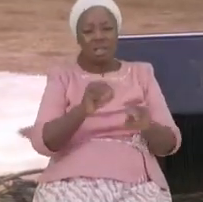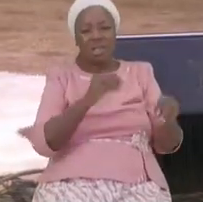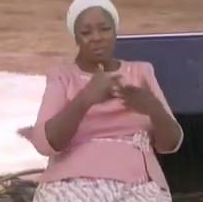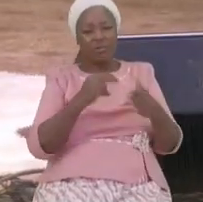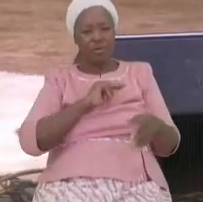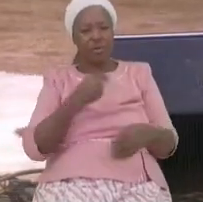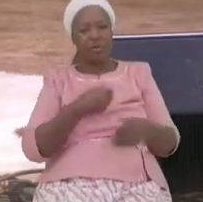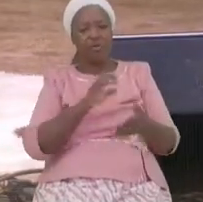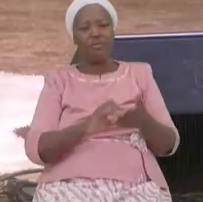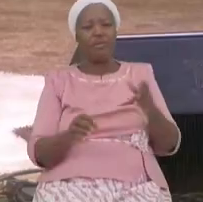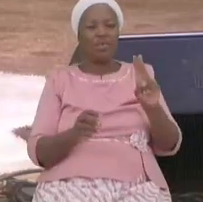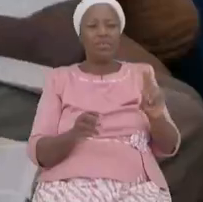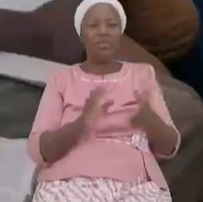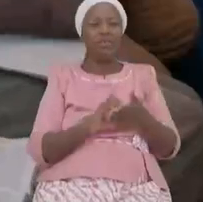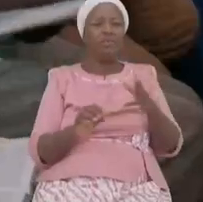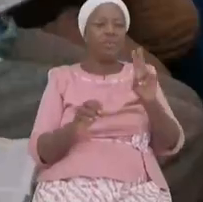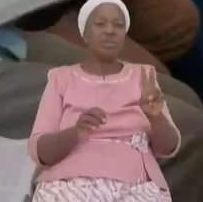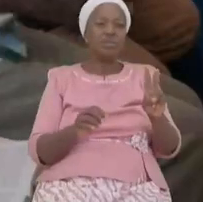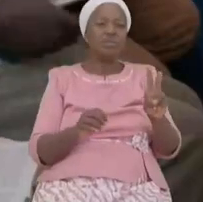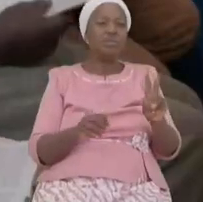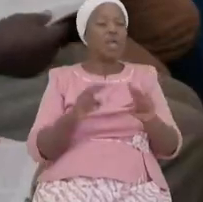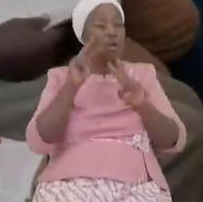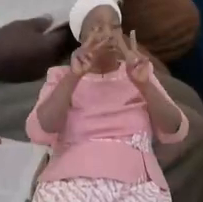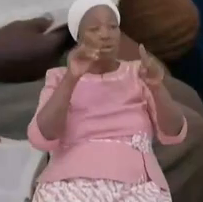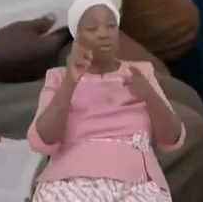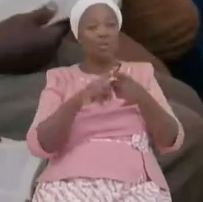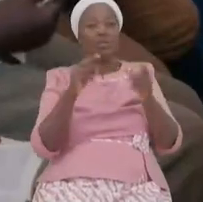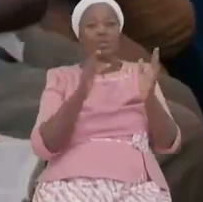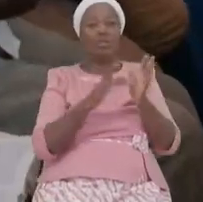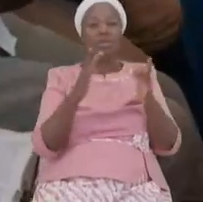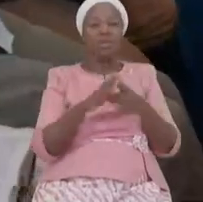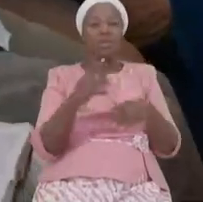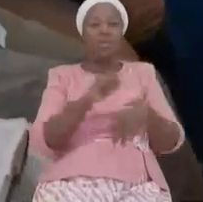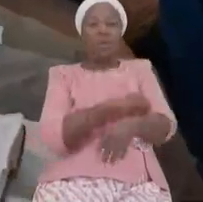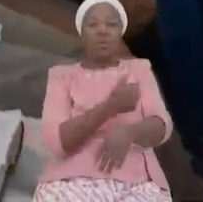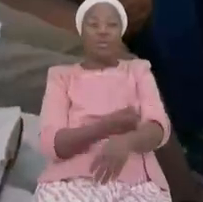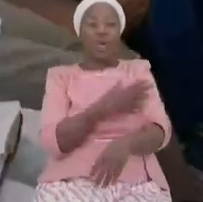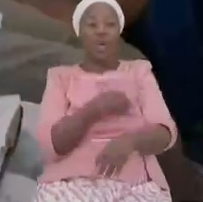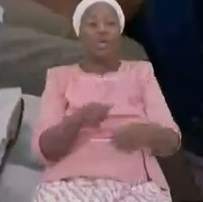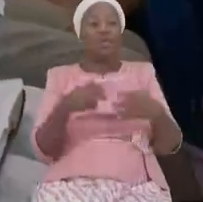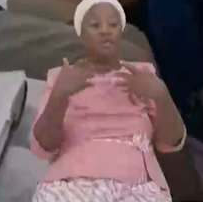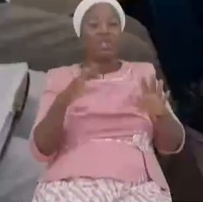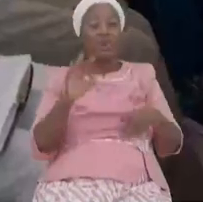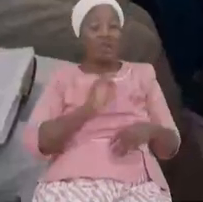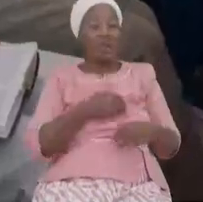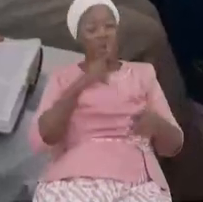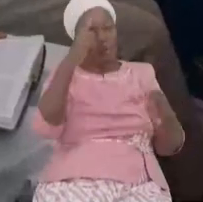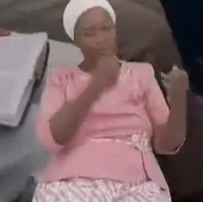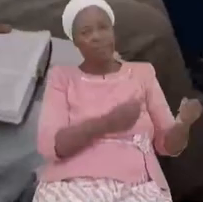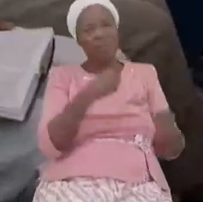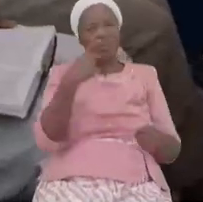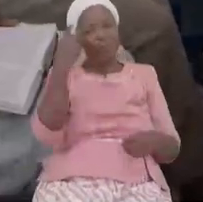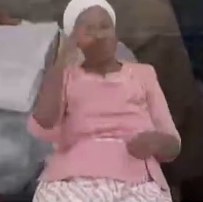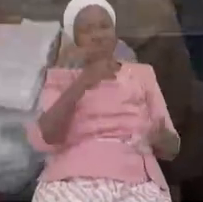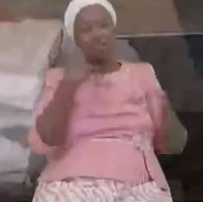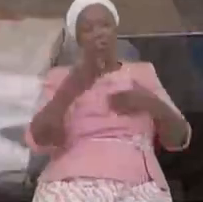Verset 2, ayant les regards sur Jésus, le chef et le consommateur de la foi, qui en vue de la joie qui lui